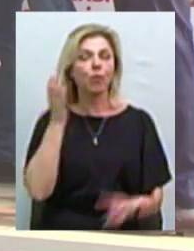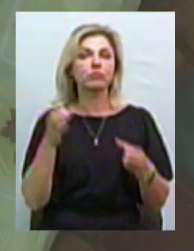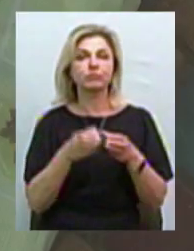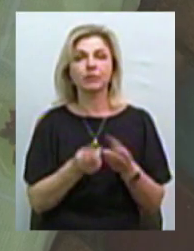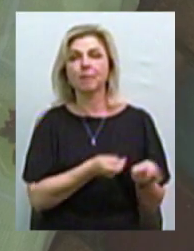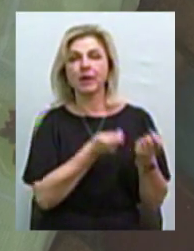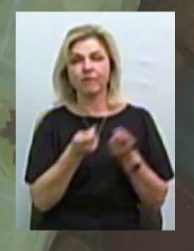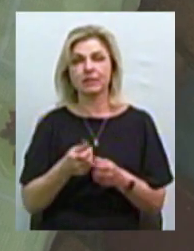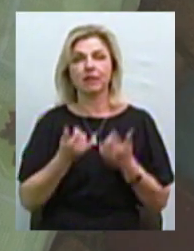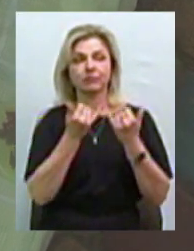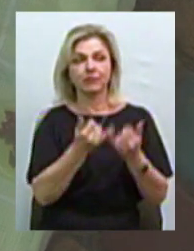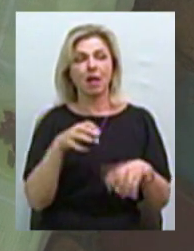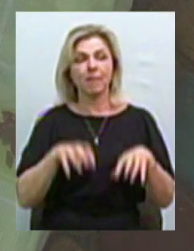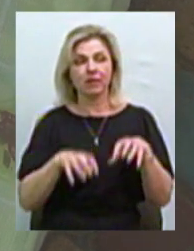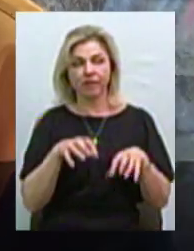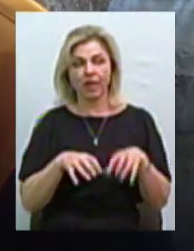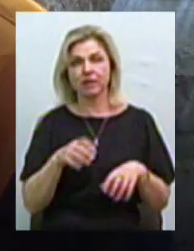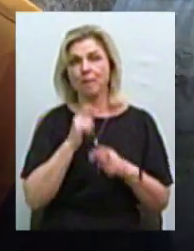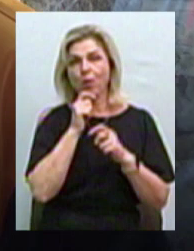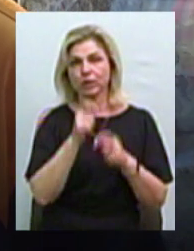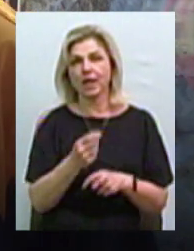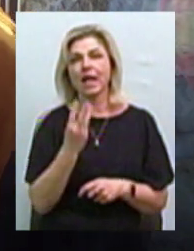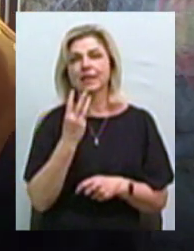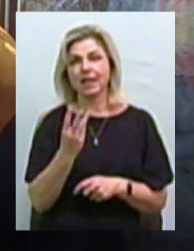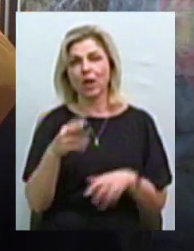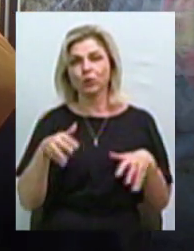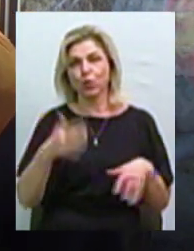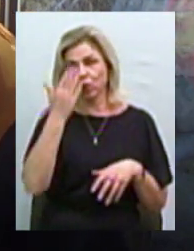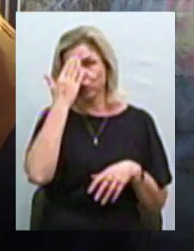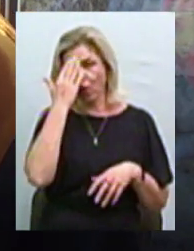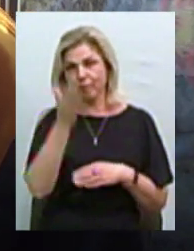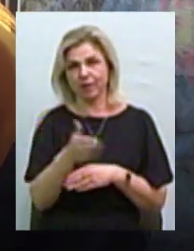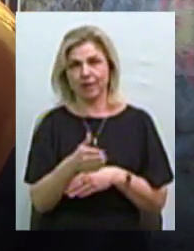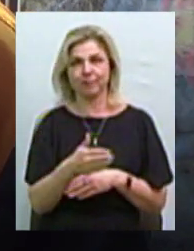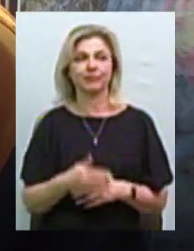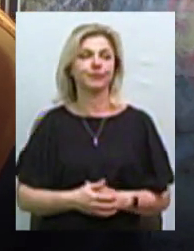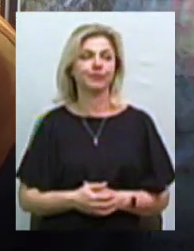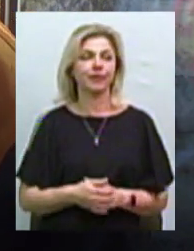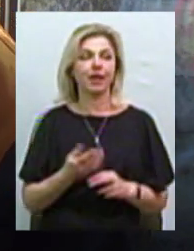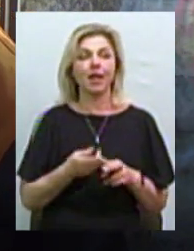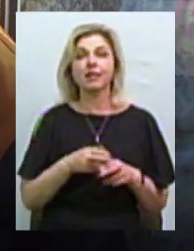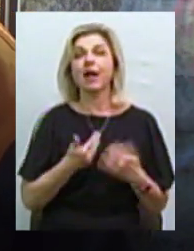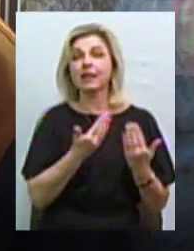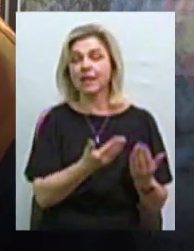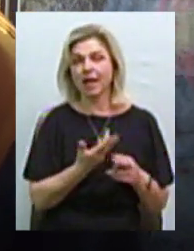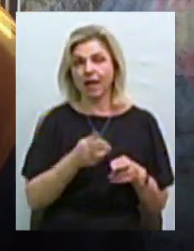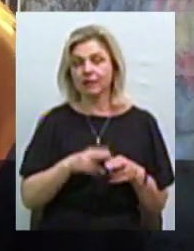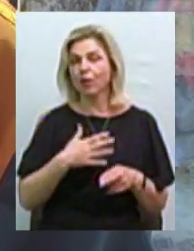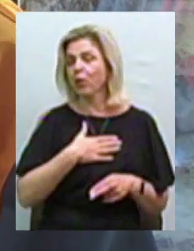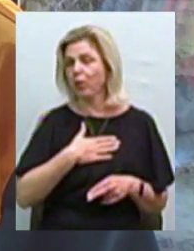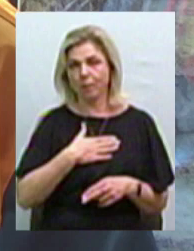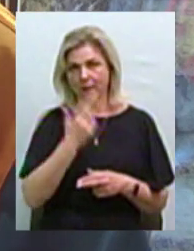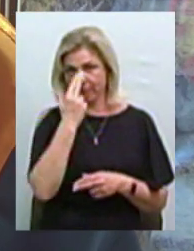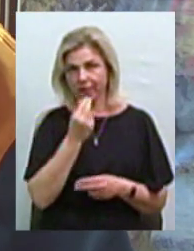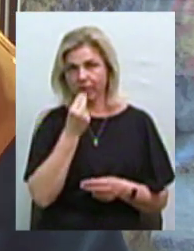ведмедів подарунки – 3 товстолобів. Для них це звична піща. Для них це звична їжа. Вони дуже люблять товстолоба.